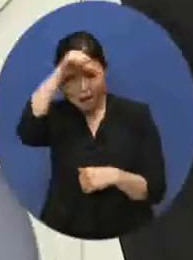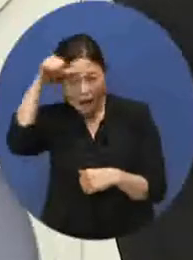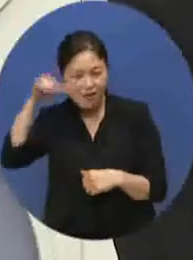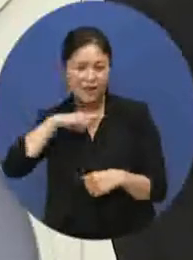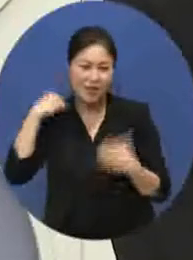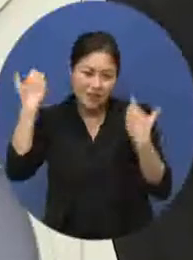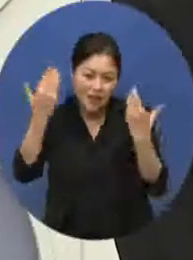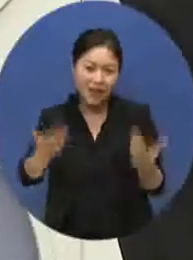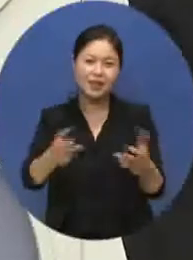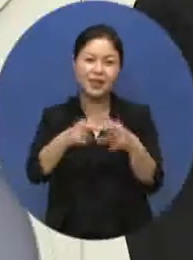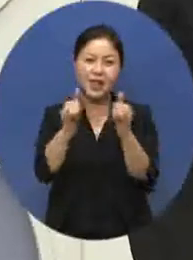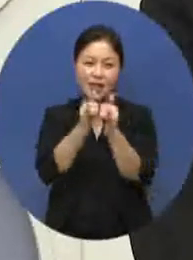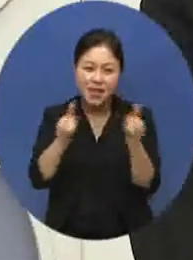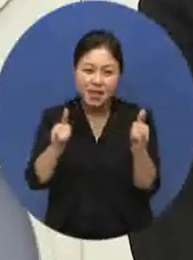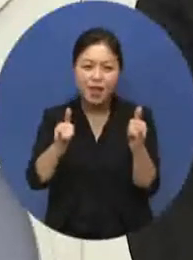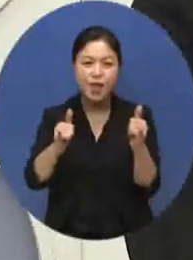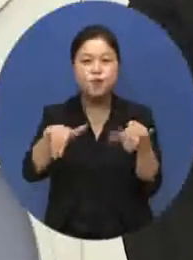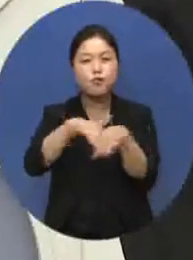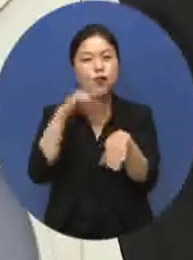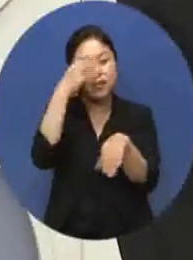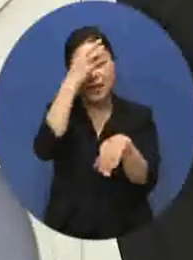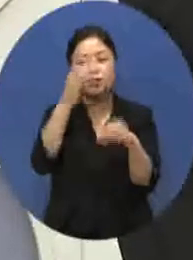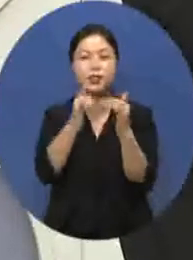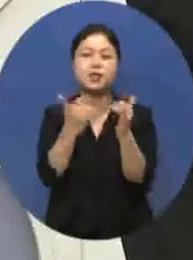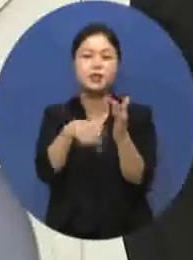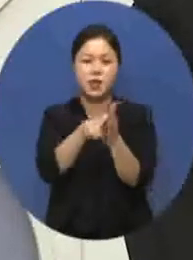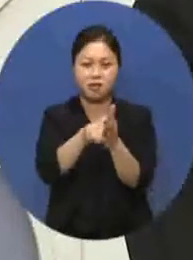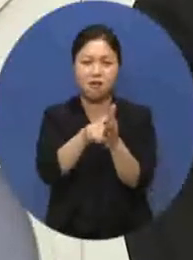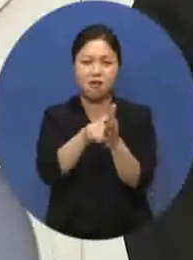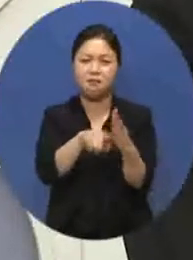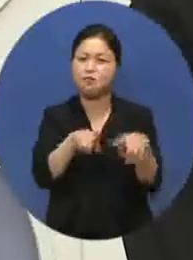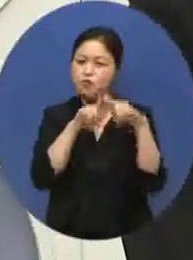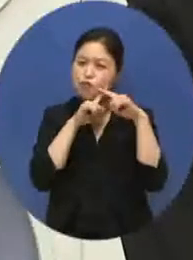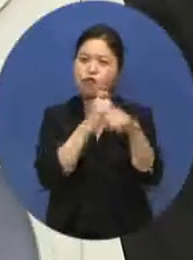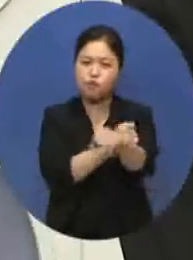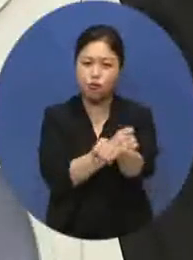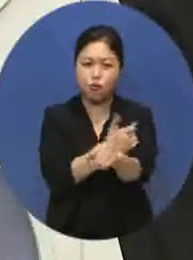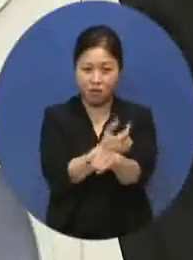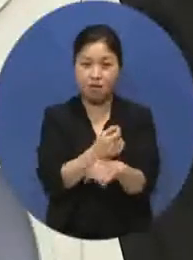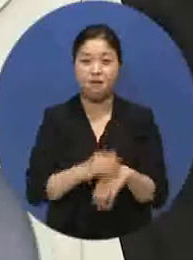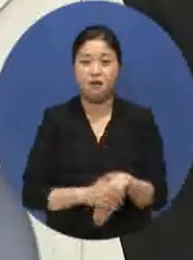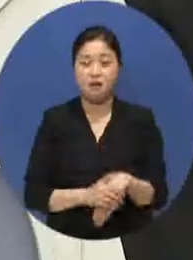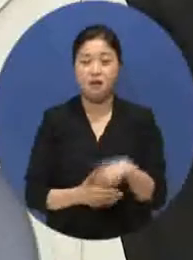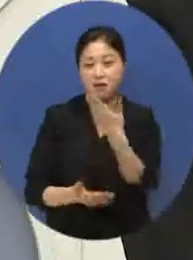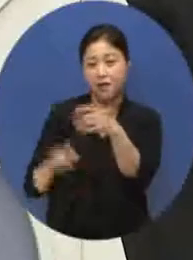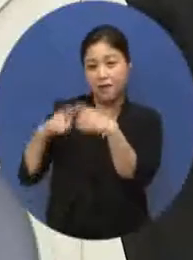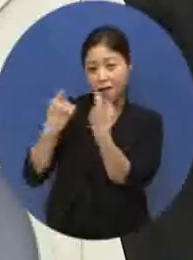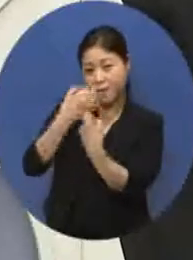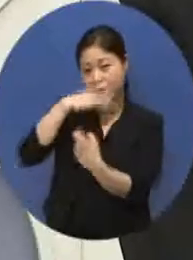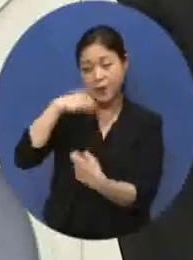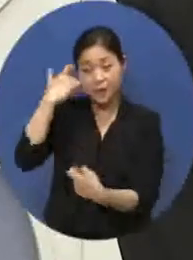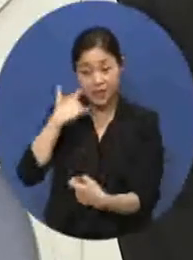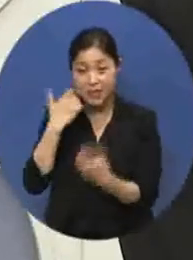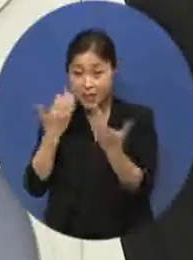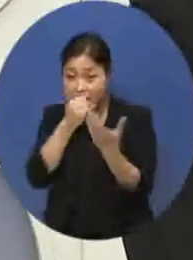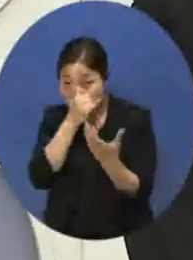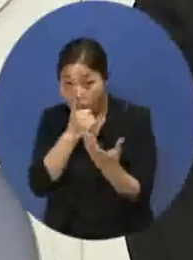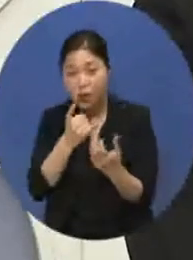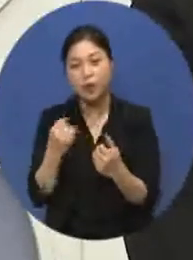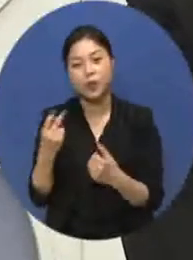그 장애인 문화예술인들을 위해서 헌신해 오셨는데 개인적으로는 큰 보람을 느끼신 일도 있었을 거고